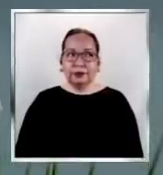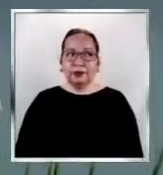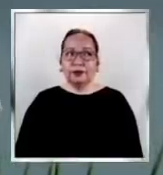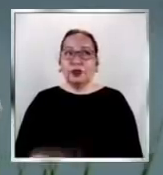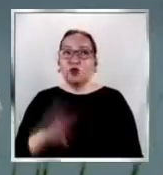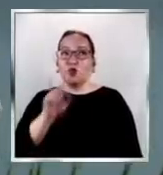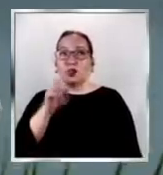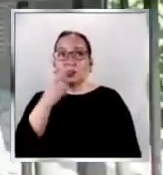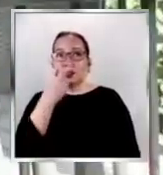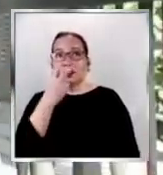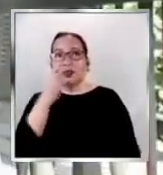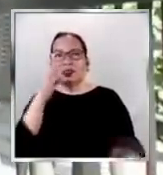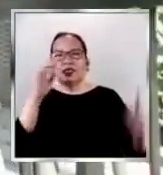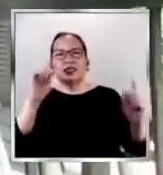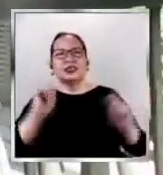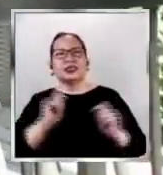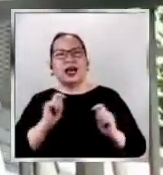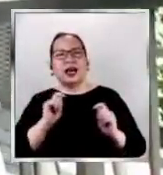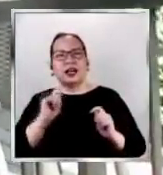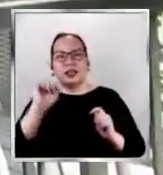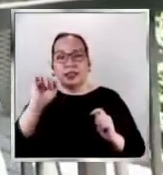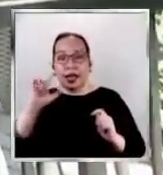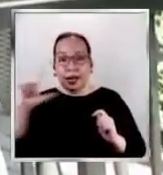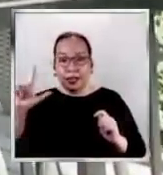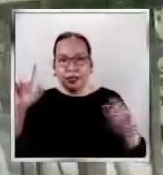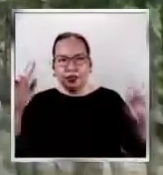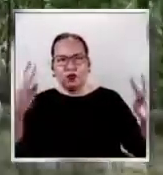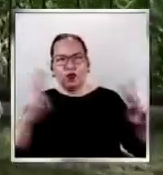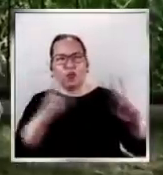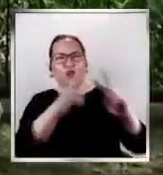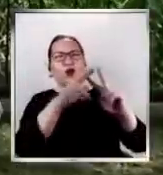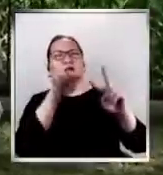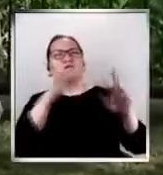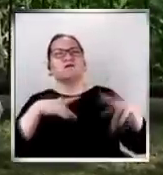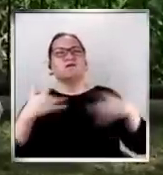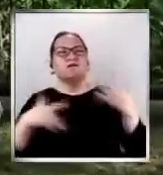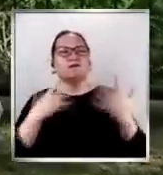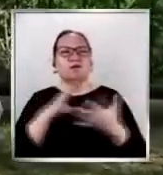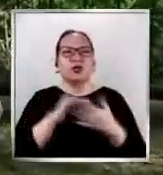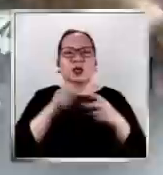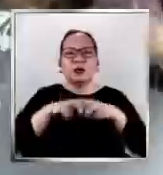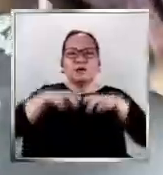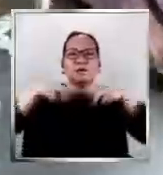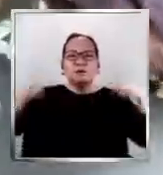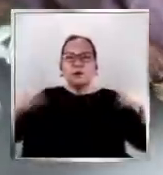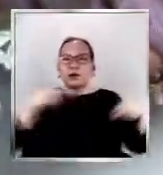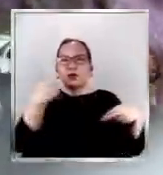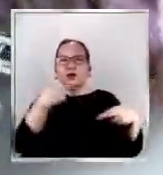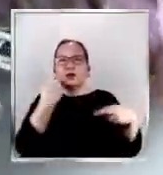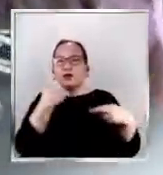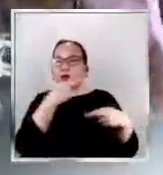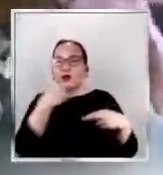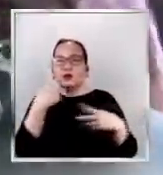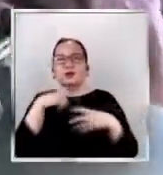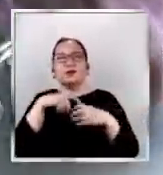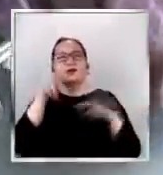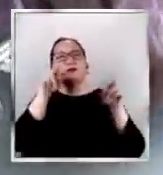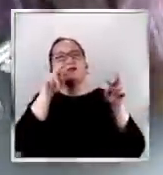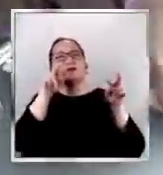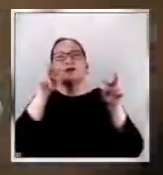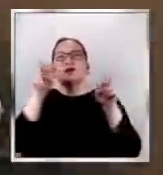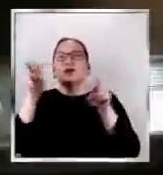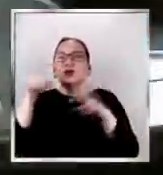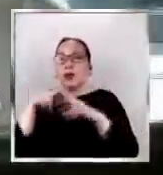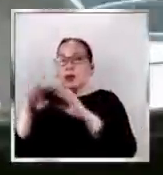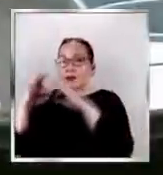sa maraming turista. Marami ang pumuesto sa mga restaurant kung saan tanaw ang Taal. Ilang magkakaanak at magkakabarkadang galing